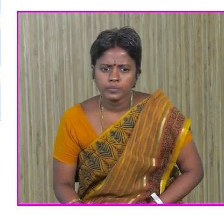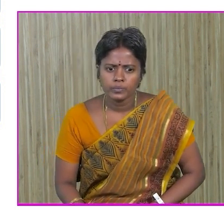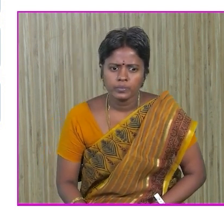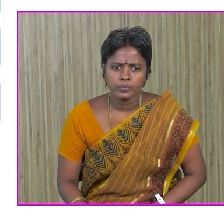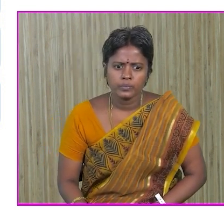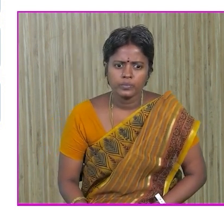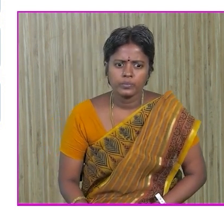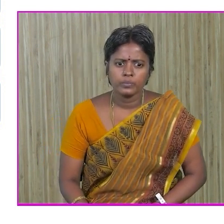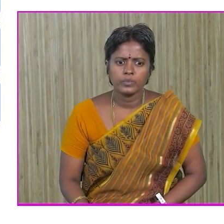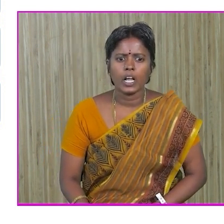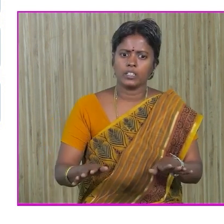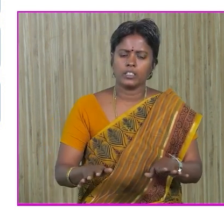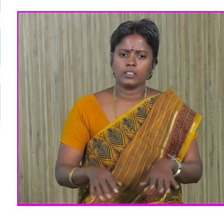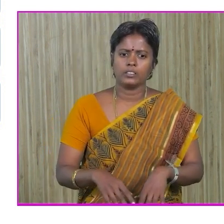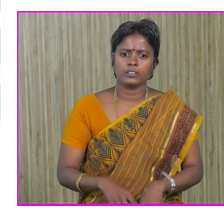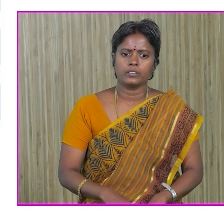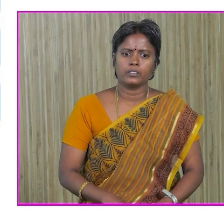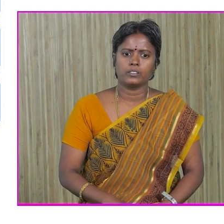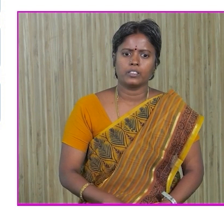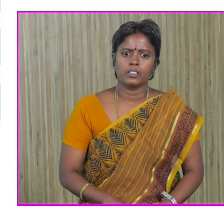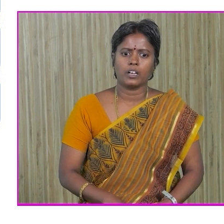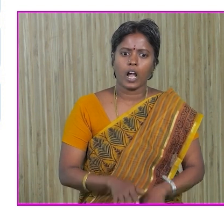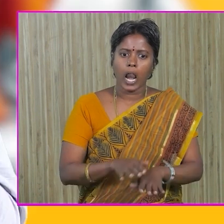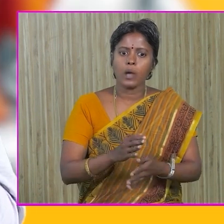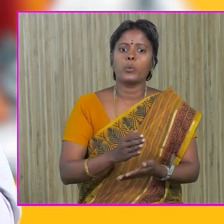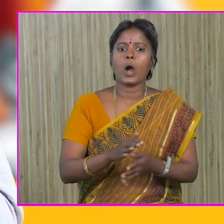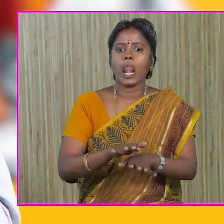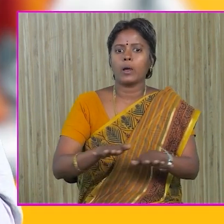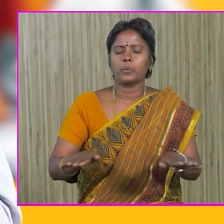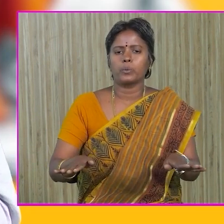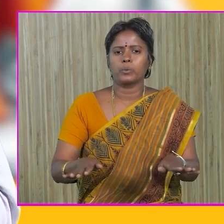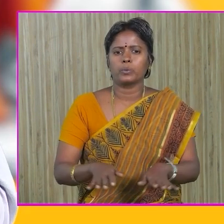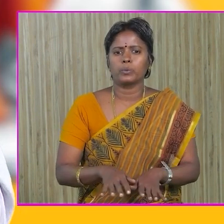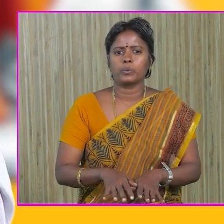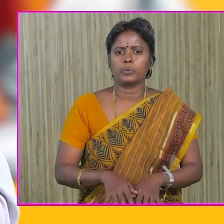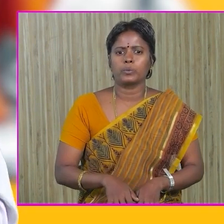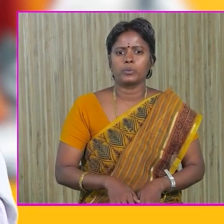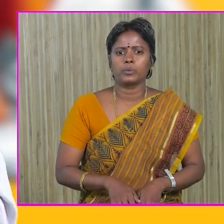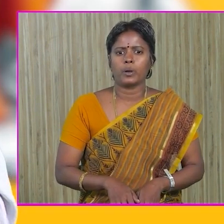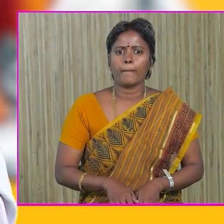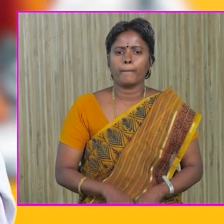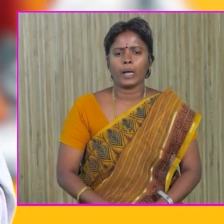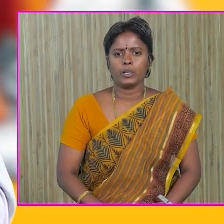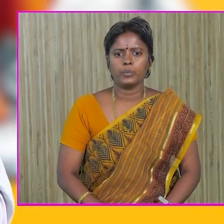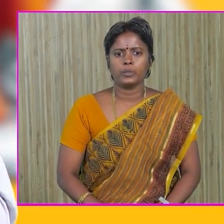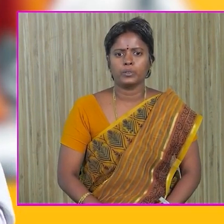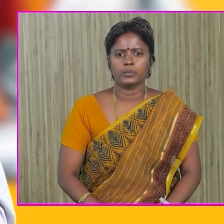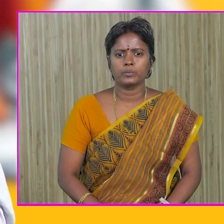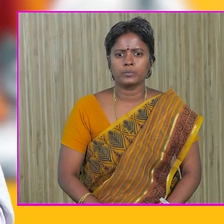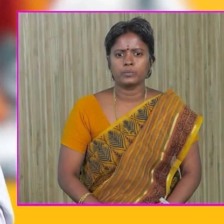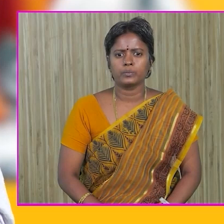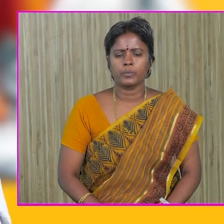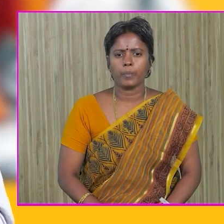சொல்லின் பொருள் என்ன? அணைய, அளவுக்கு என பொருள்படும். மண்பு என்னும் ஒரு சொல் கையாண்டுள்ளார் திருவள்ளுவர். மண்பு